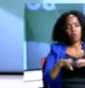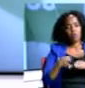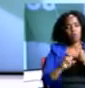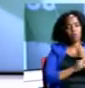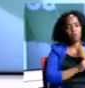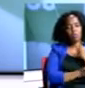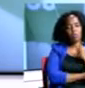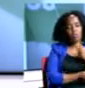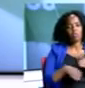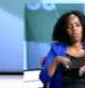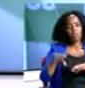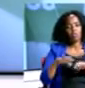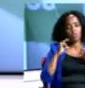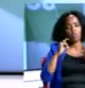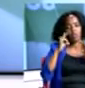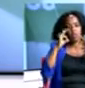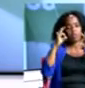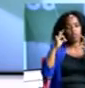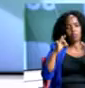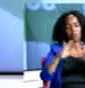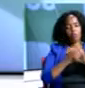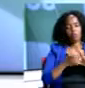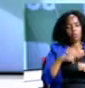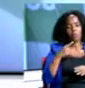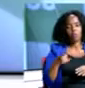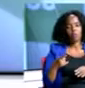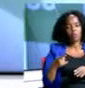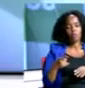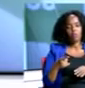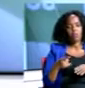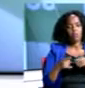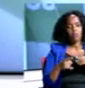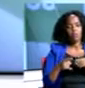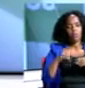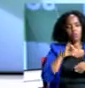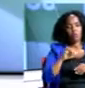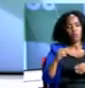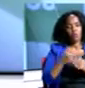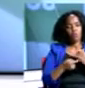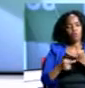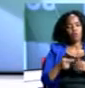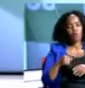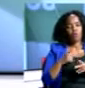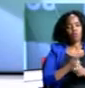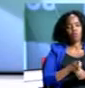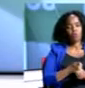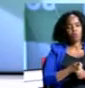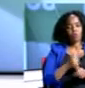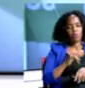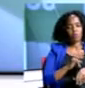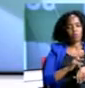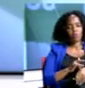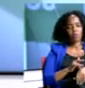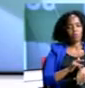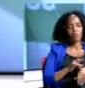dofne tika dabarsin, abilem faya kenas kanum dabars, kanar iratun dani, kanaf isak ofur dofu, malah to sabeku akka ta sabeku